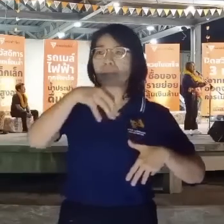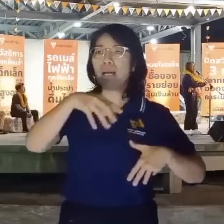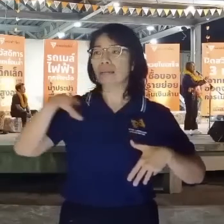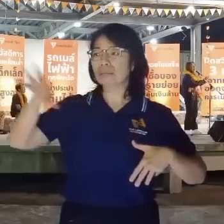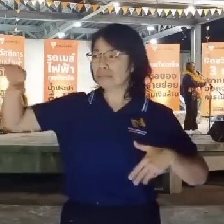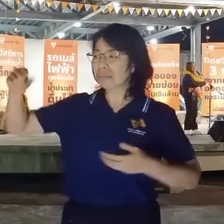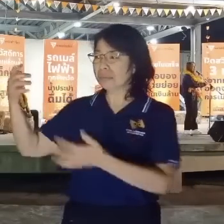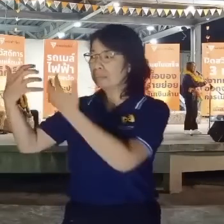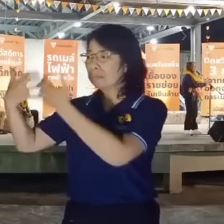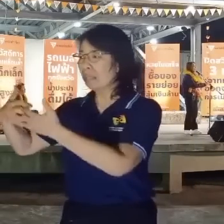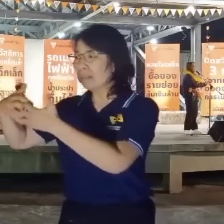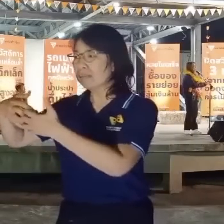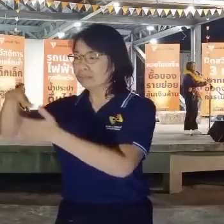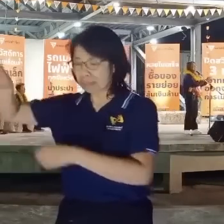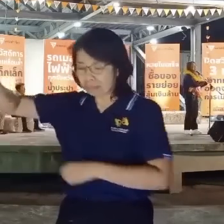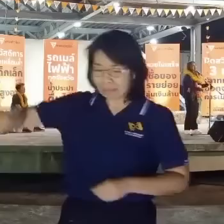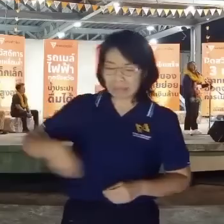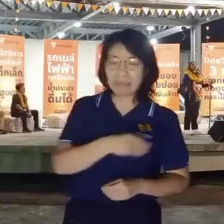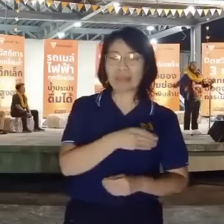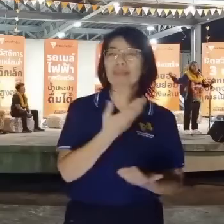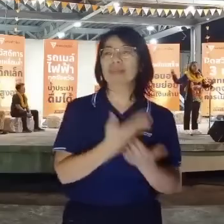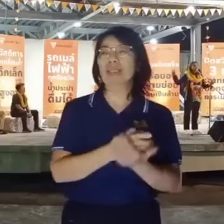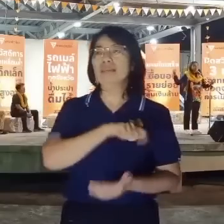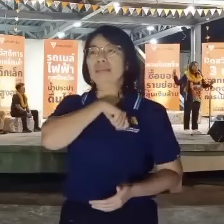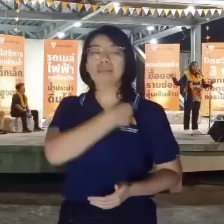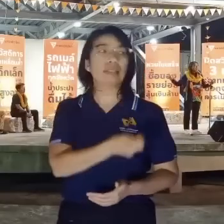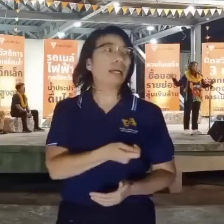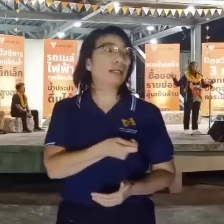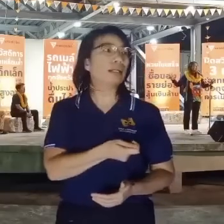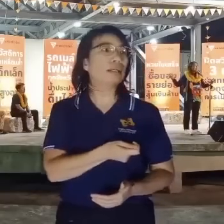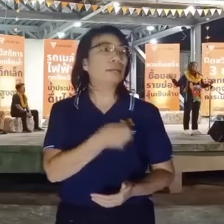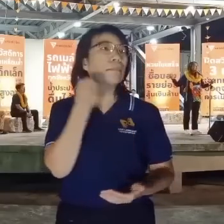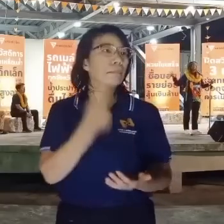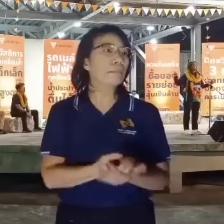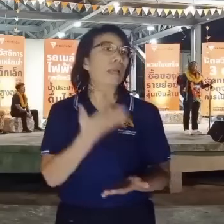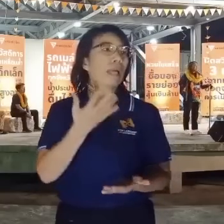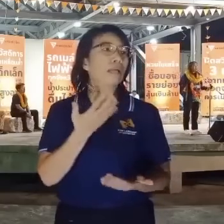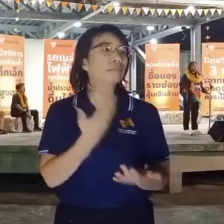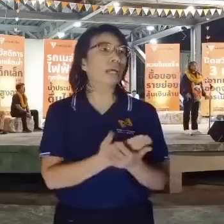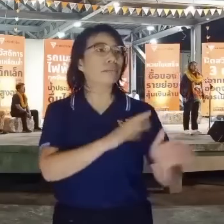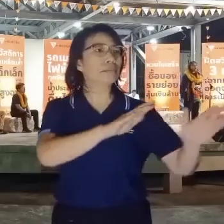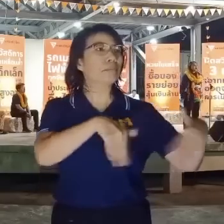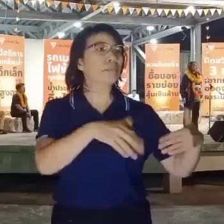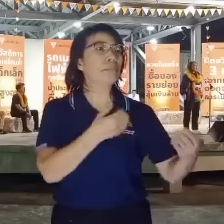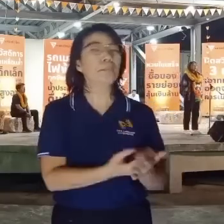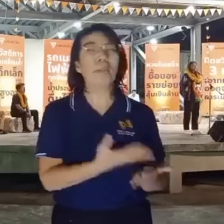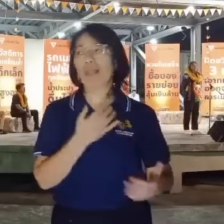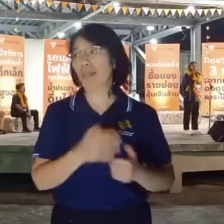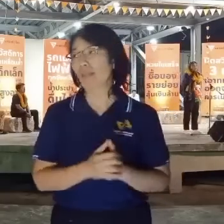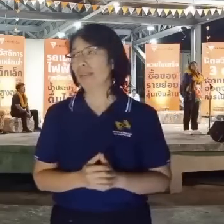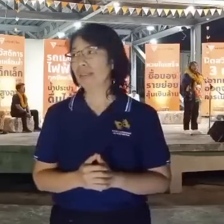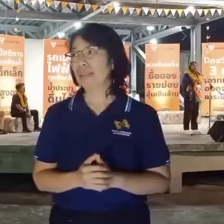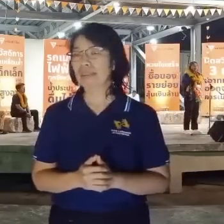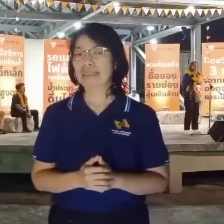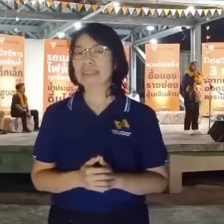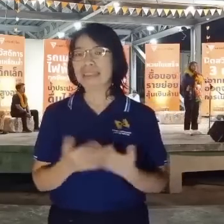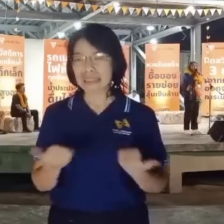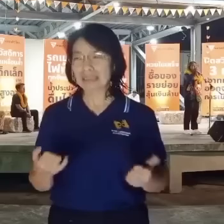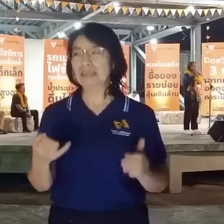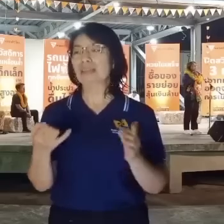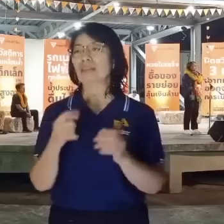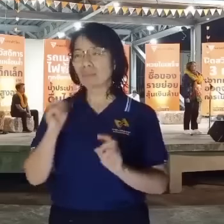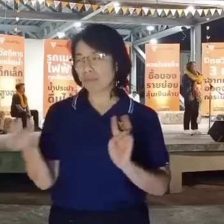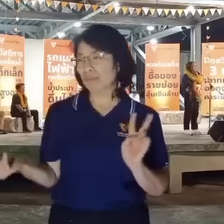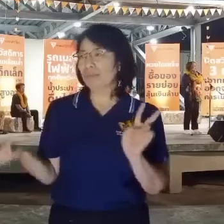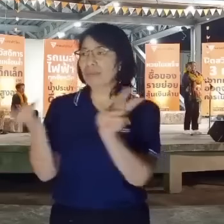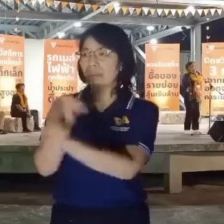งไฟฟ้าพลังงานก๊าซต้องใช้ก๊าซที่นำเข้าซึ่งมีราคาแพงกว่าง่ายนิดเดียวแค่สลับล